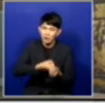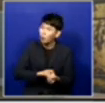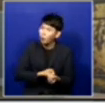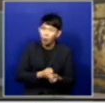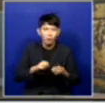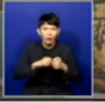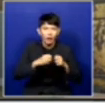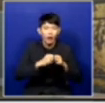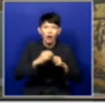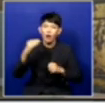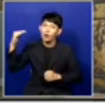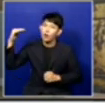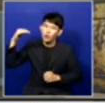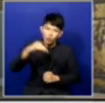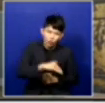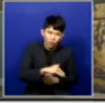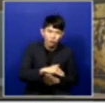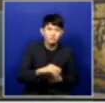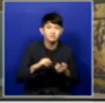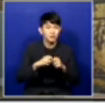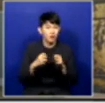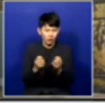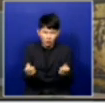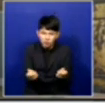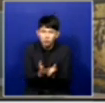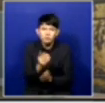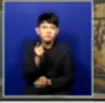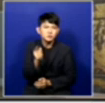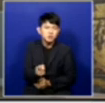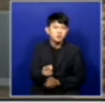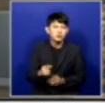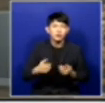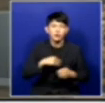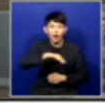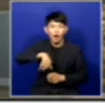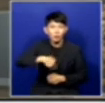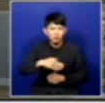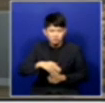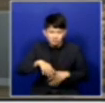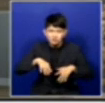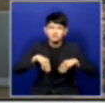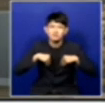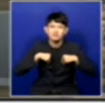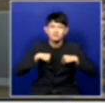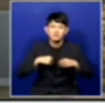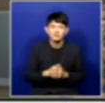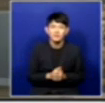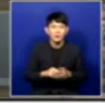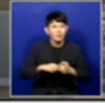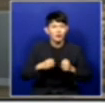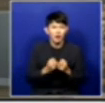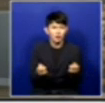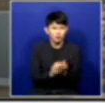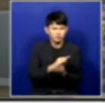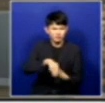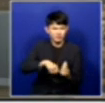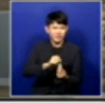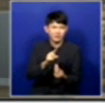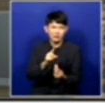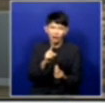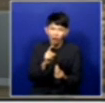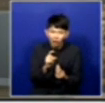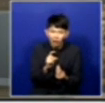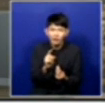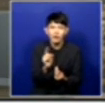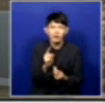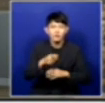หล่านี้คือความจริงที่ปรากฏและไม่อาจที่จะหลีกเลี่ยงได้ความเสียหายทางเศรษฐกิจที่เกิดขึ้นในครั้งนี้ท่